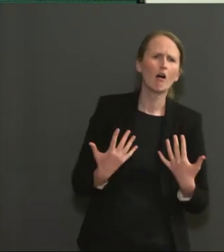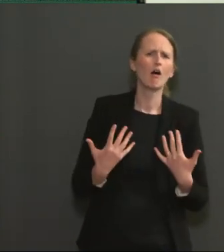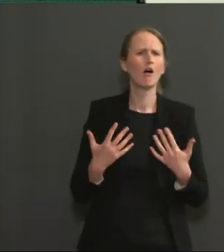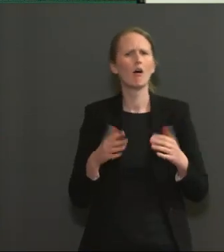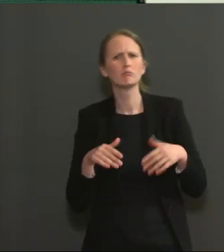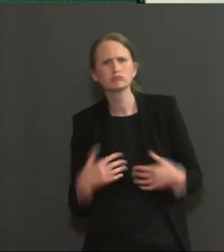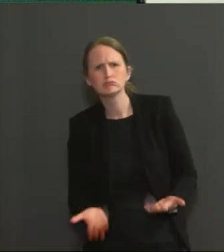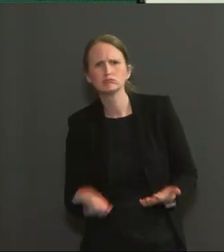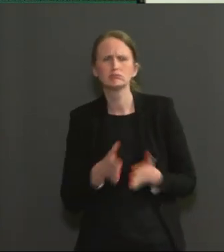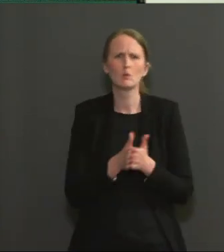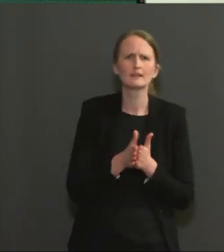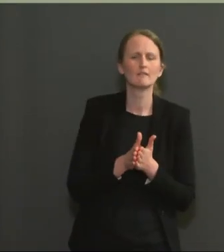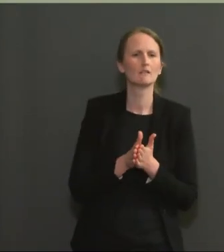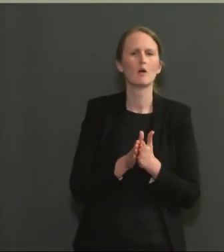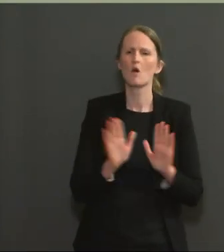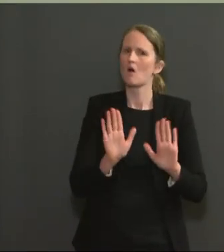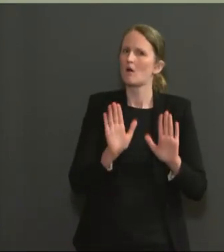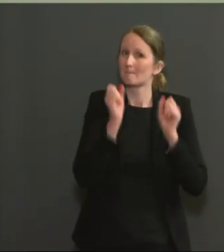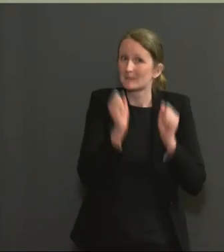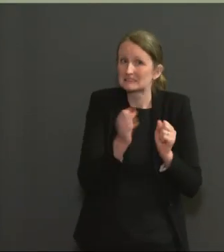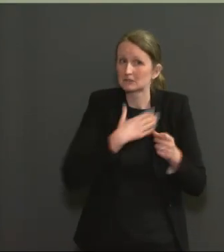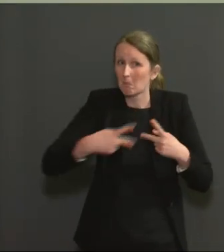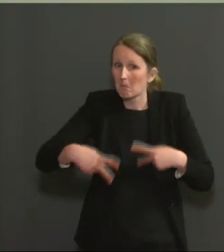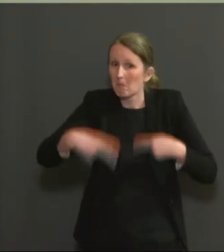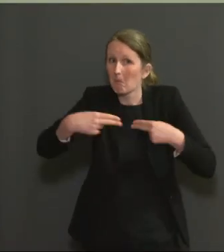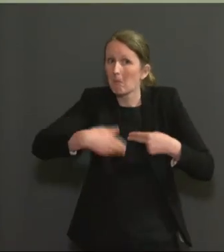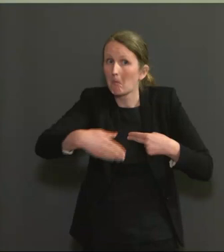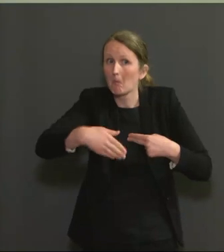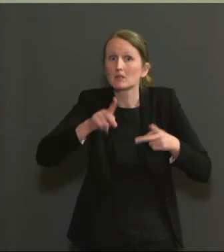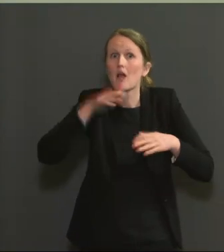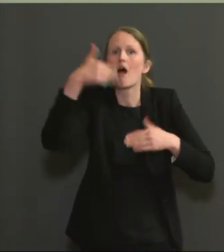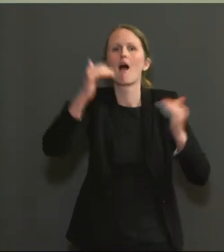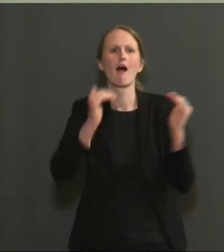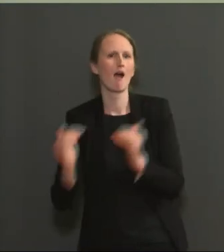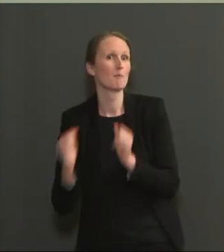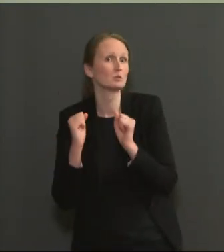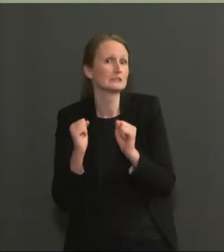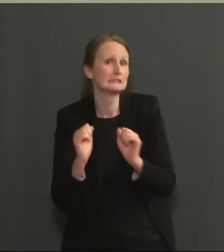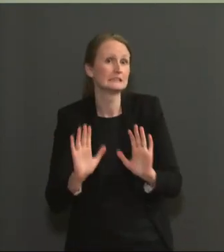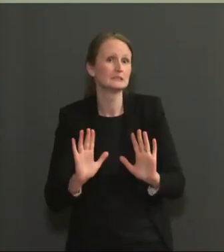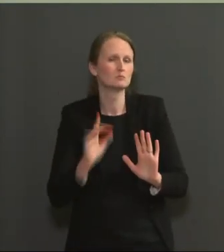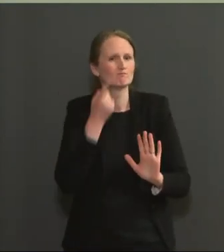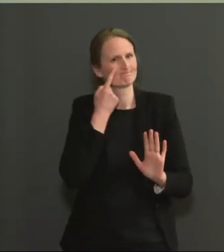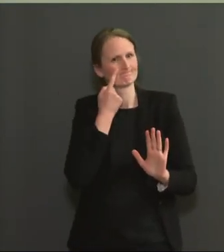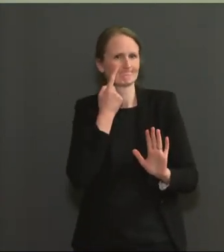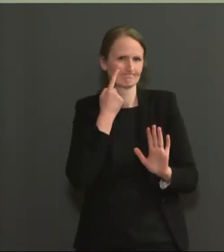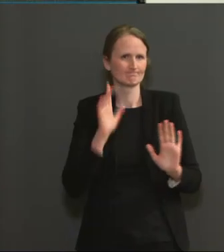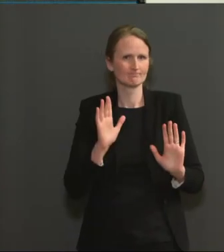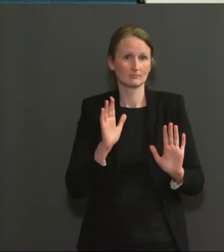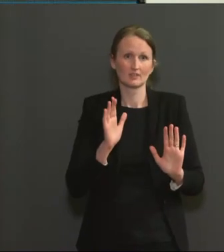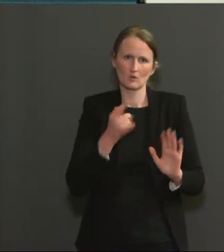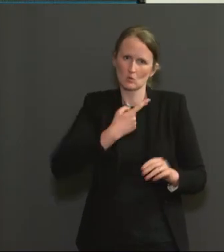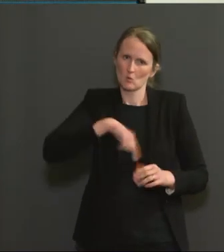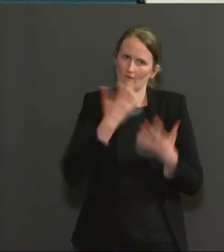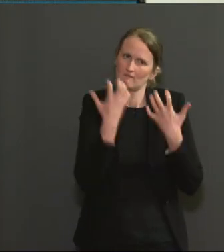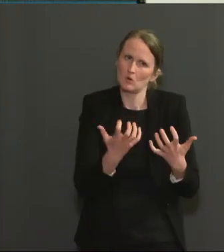temporaire transitoire que d'ici quelques jours on revienne à une diminution que nous souhaitons tous évidemment de